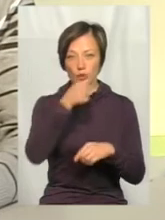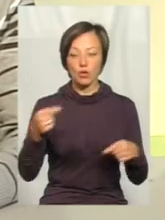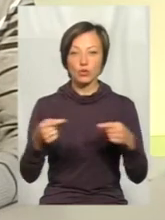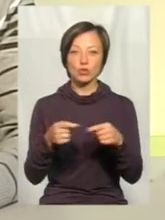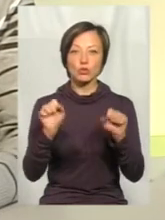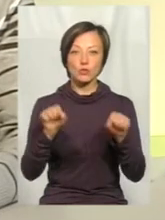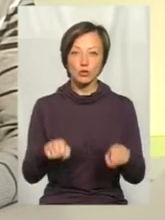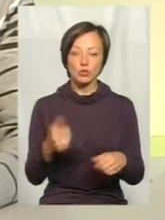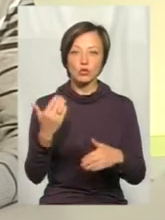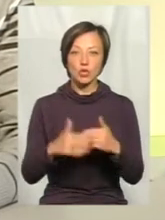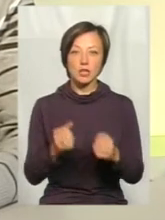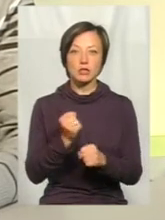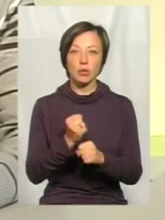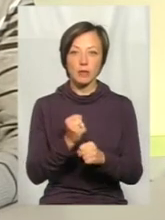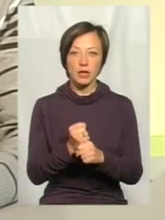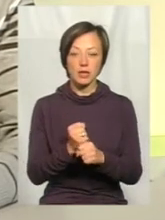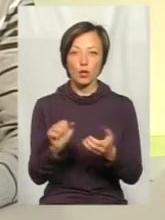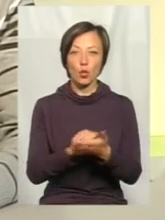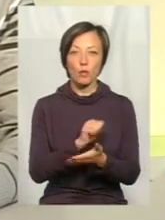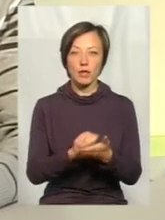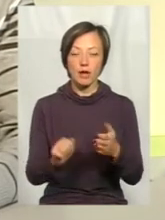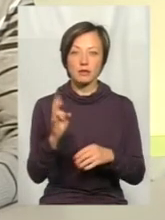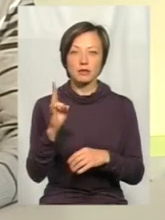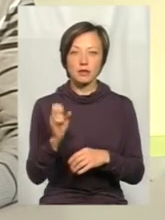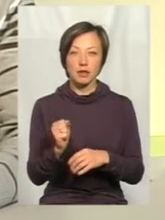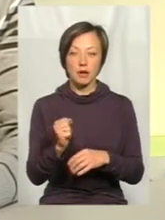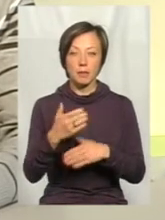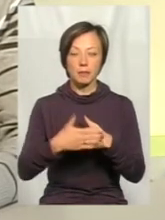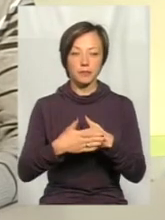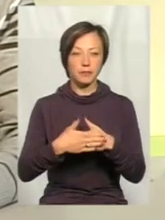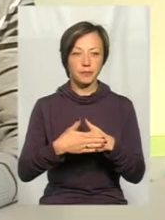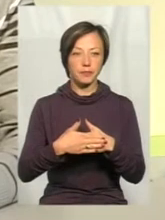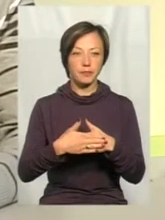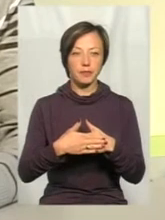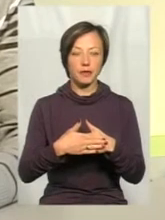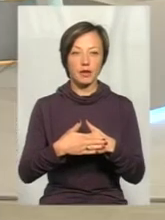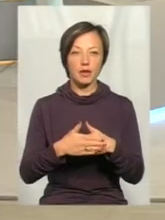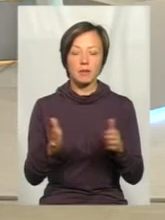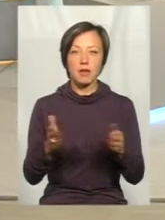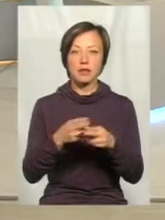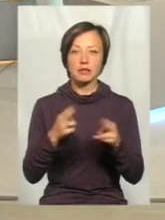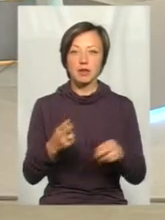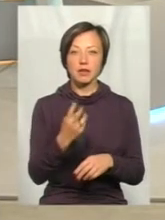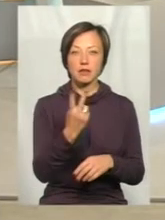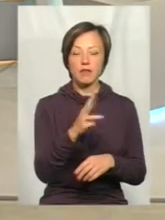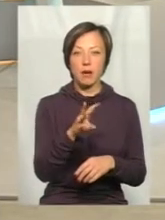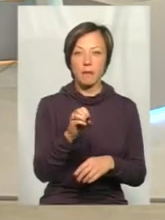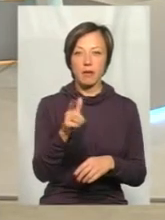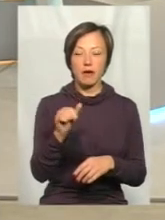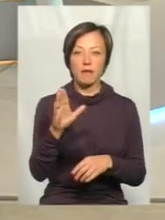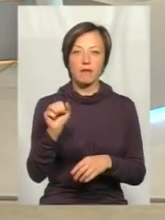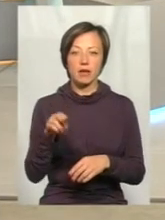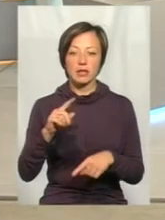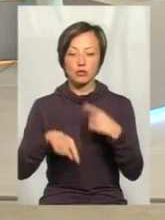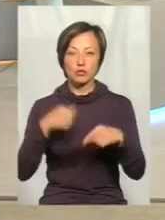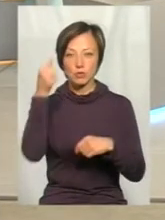зможемо вже зробити документацію на близько маленьку станцію, 2 мегавати, і з наступного року